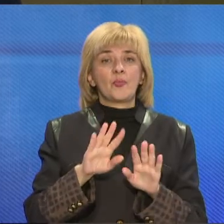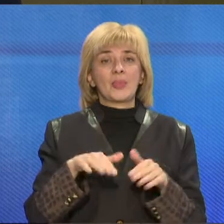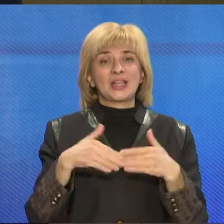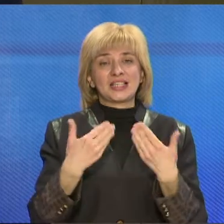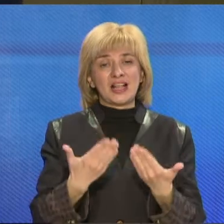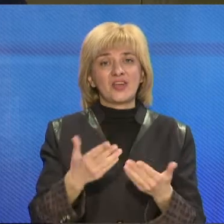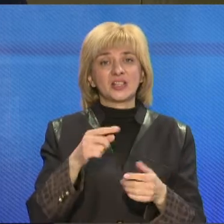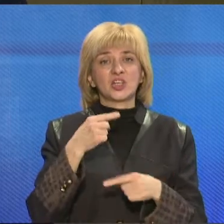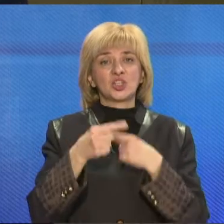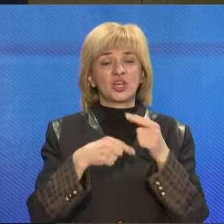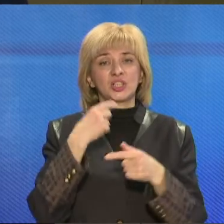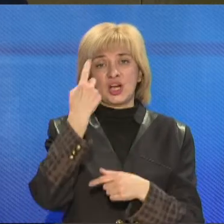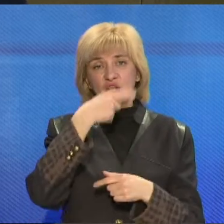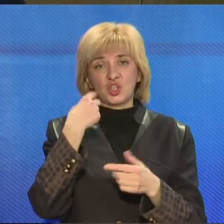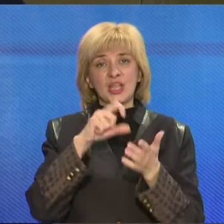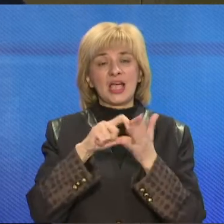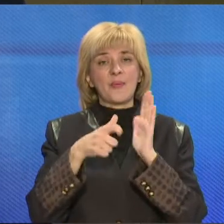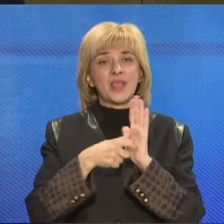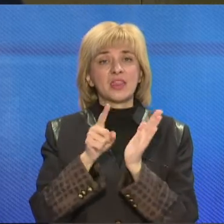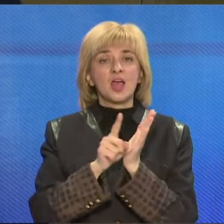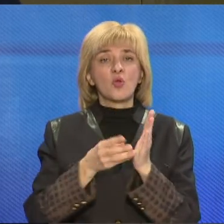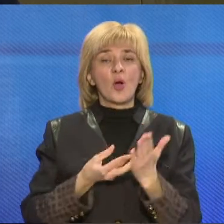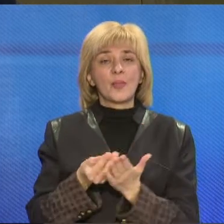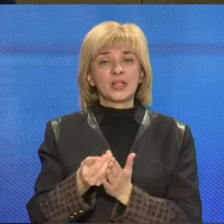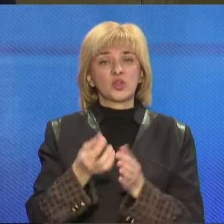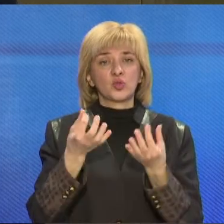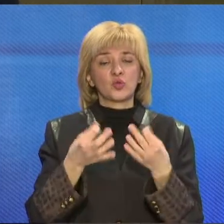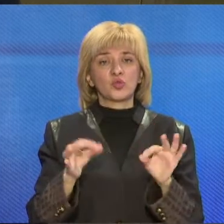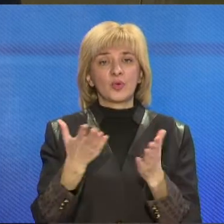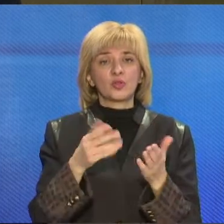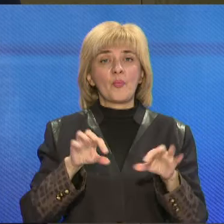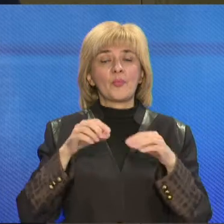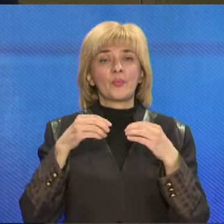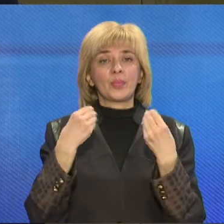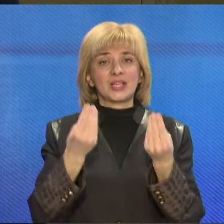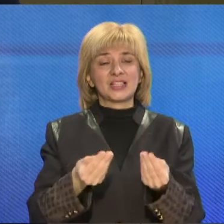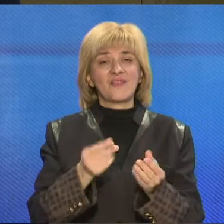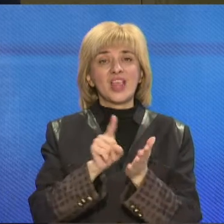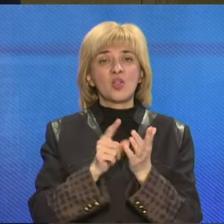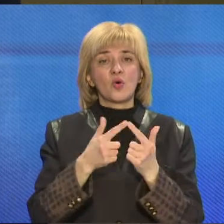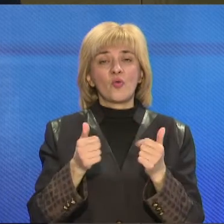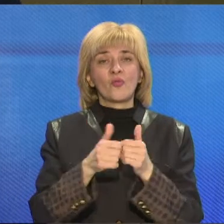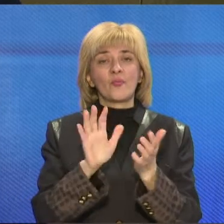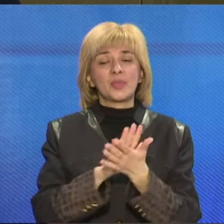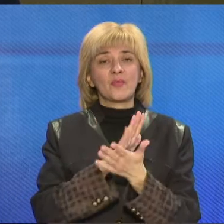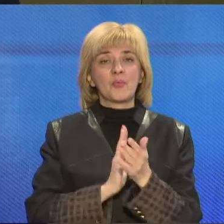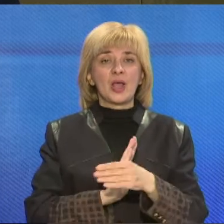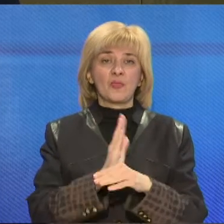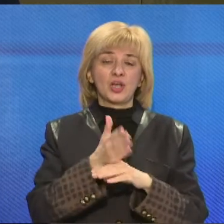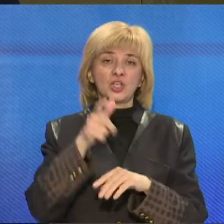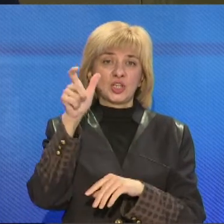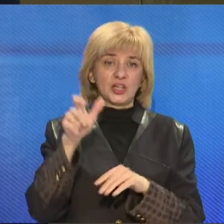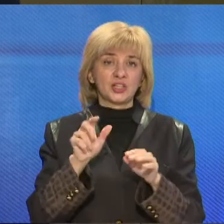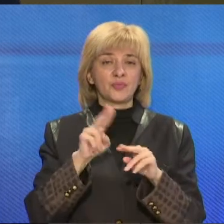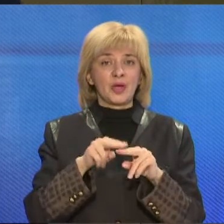предоставляется посредством личного кабинета налогоплательщика, доступ к которому предоставляется налоговым органам бесплатно при обращении гражданина с паспортом